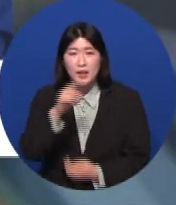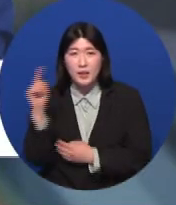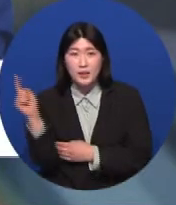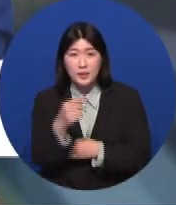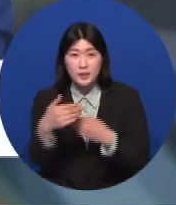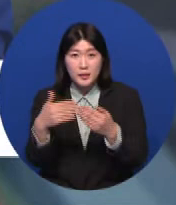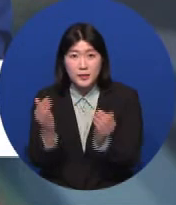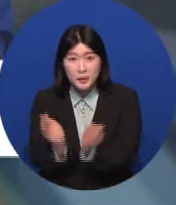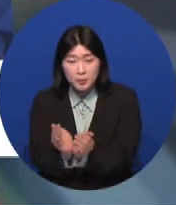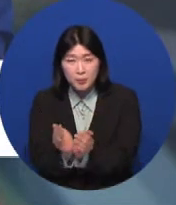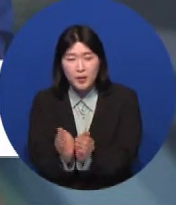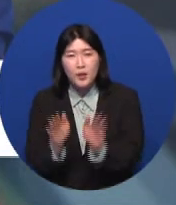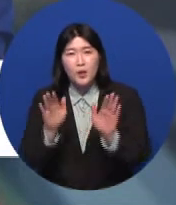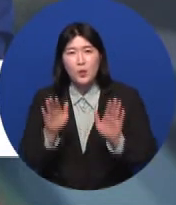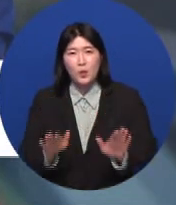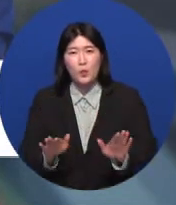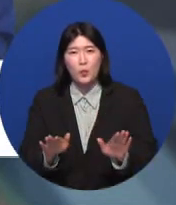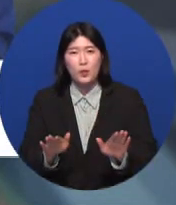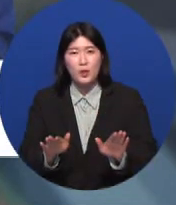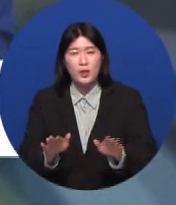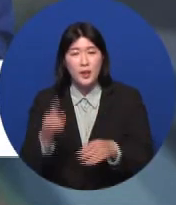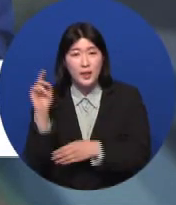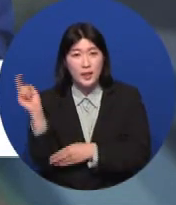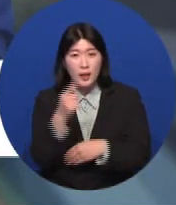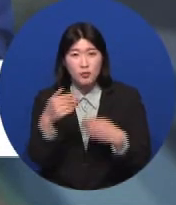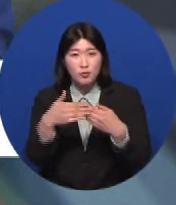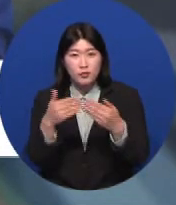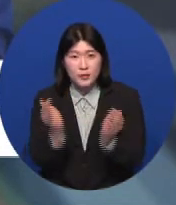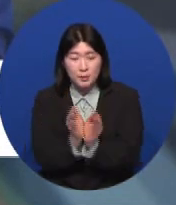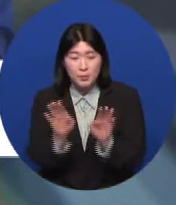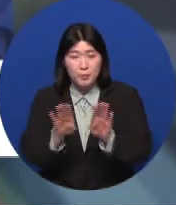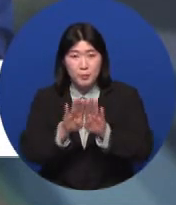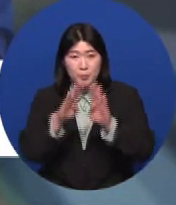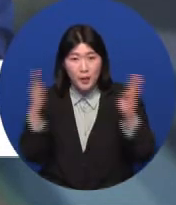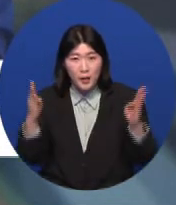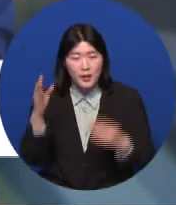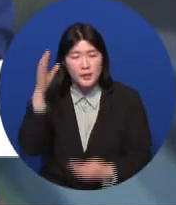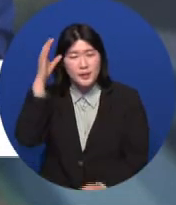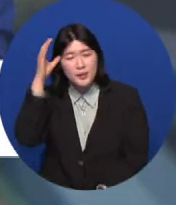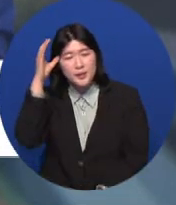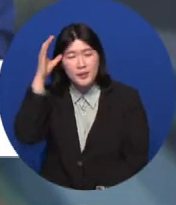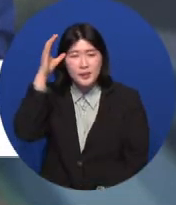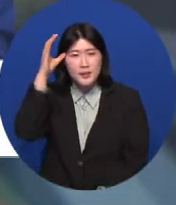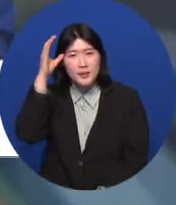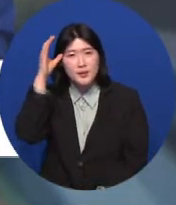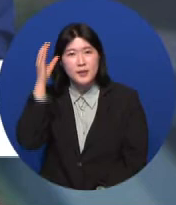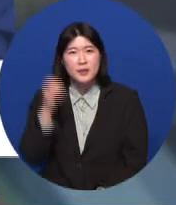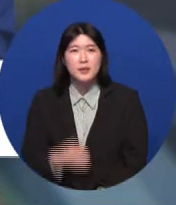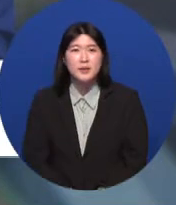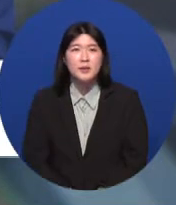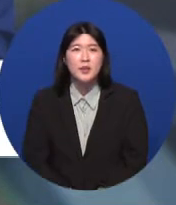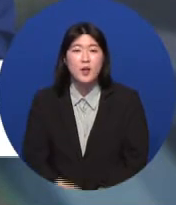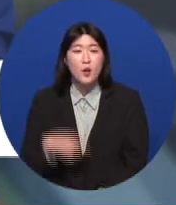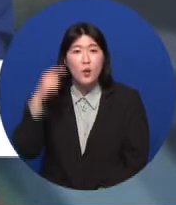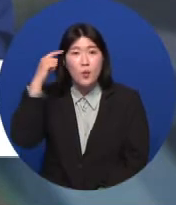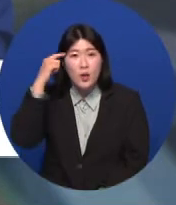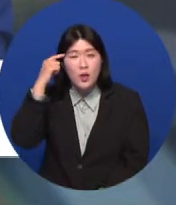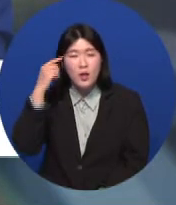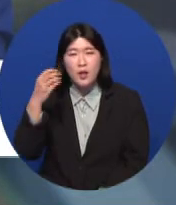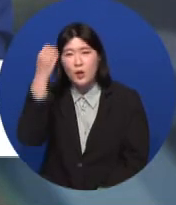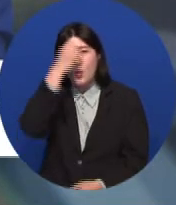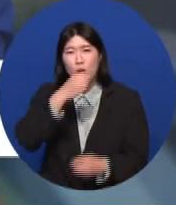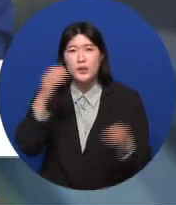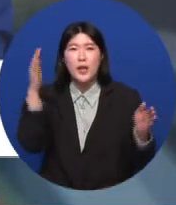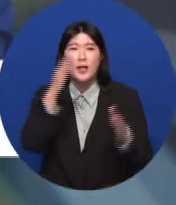팬들은 올시즌 객관적인 팀 전력이 뒤쳐진다는 평가에도 개막을 손꼽아 기다리고 있습니다 바로 고교